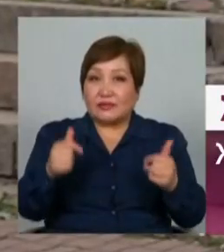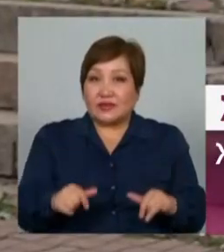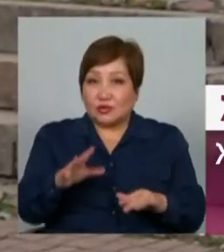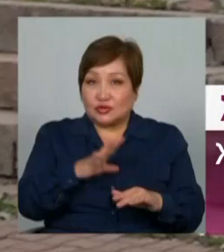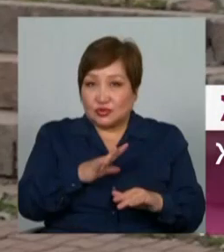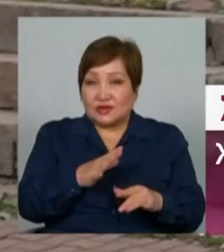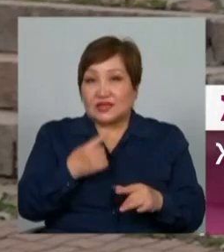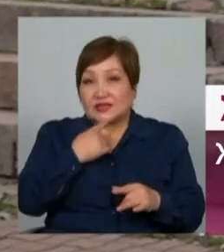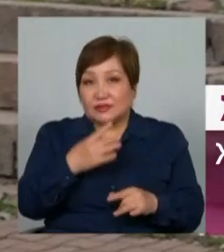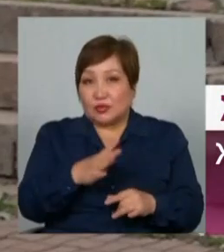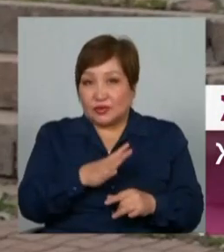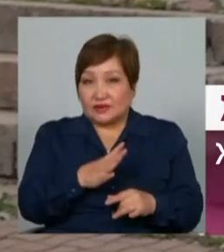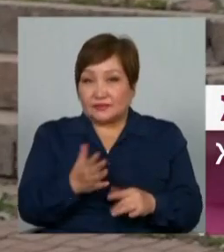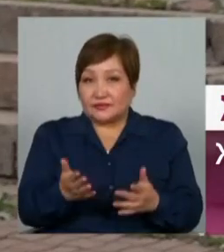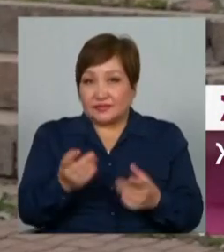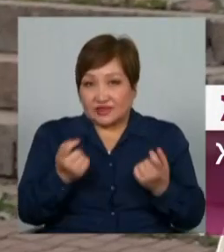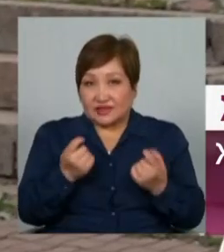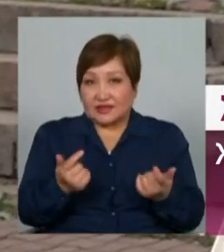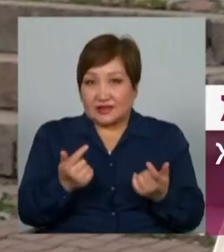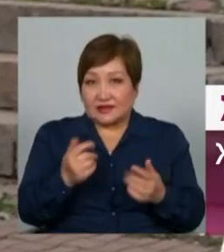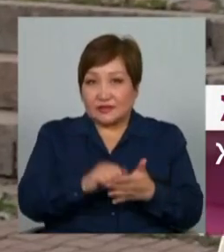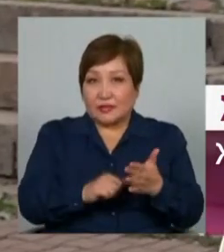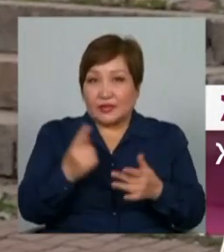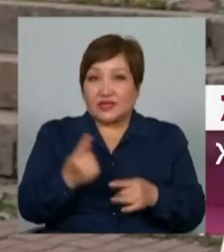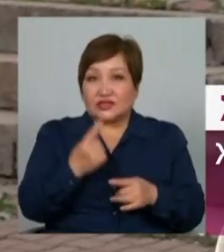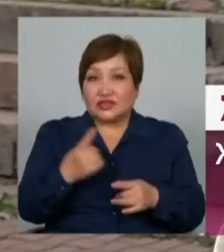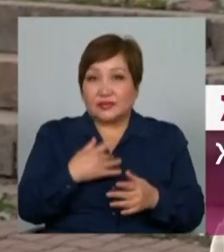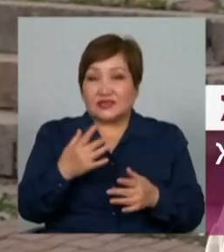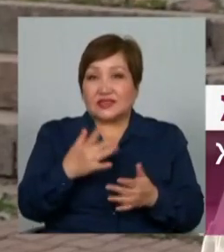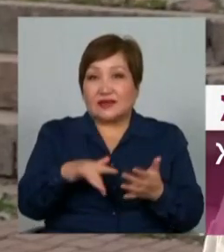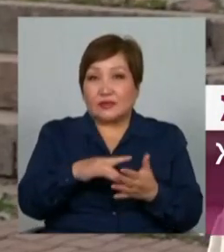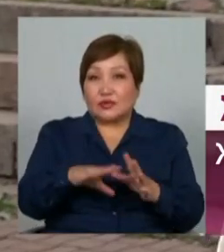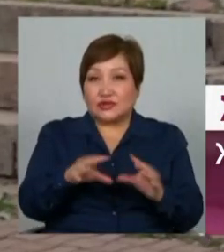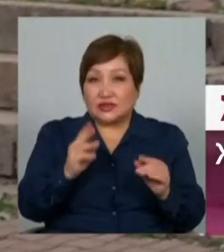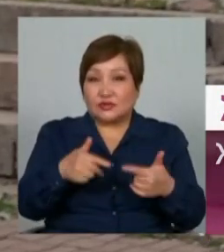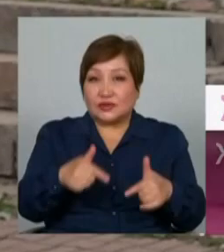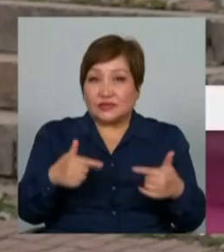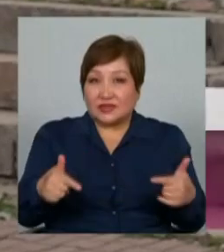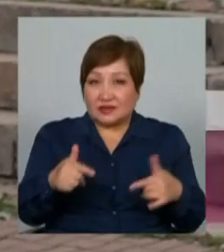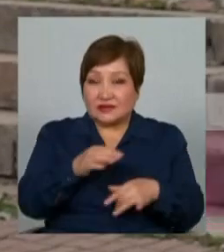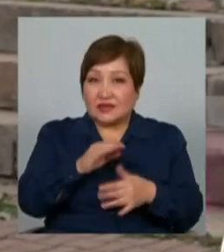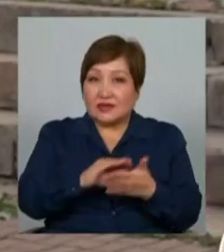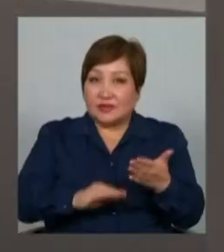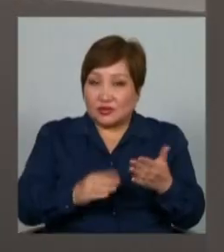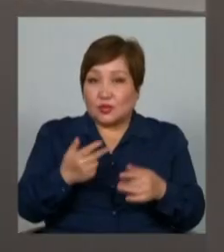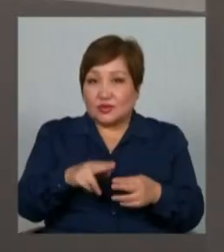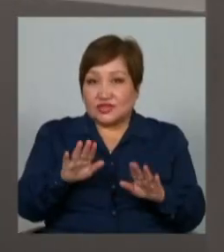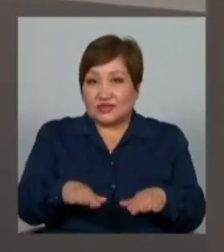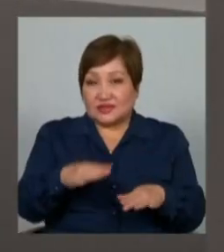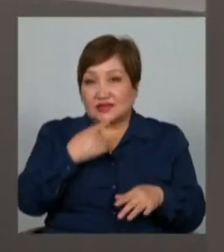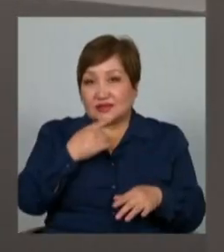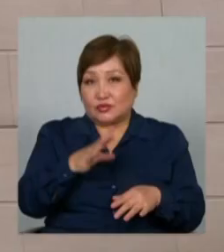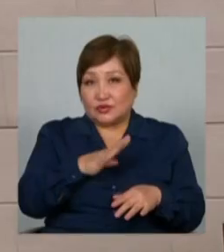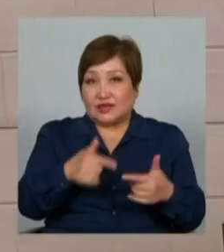Себебі біз бірінші қала бойынша кім емтихан тапсырады. Сол үшін осы жерден қиындық болды. Тестілеу өтетін